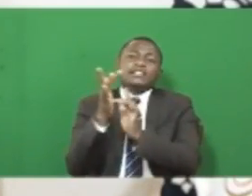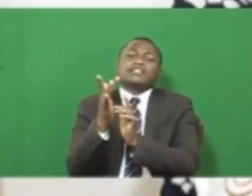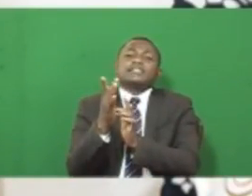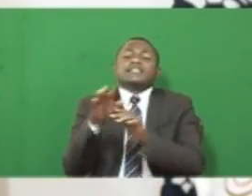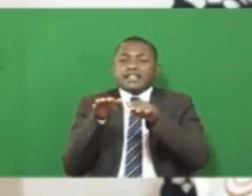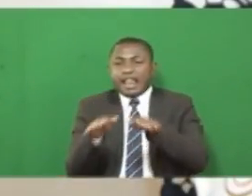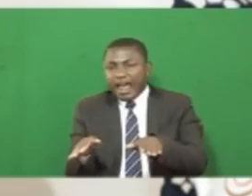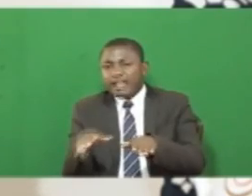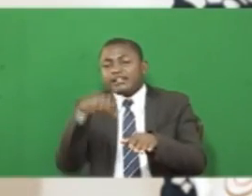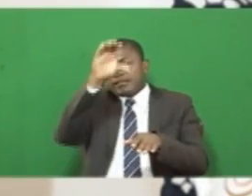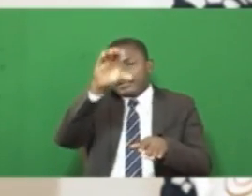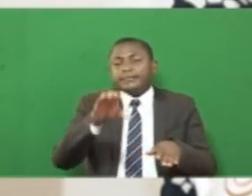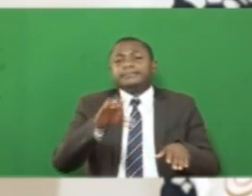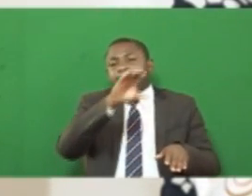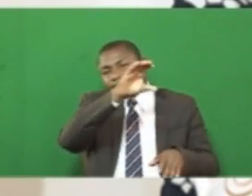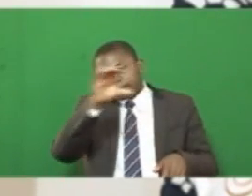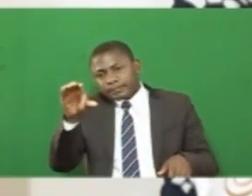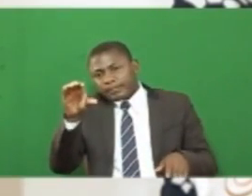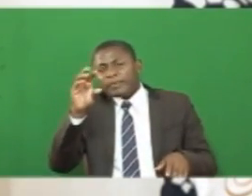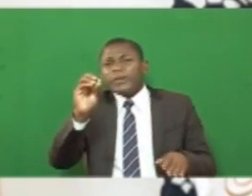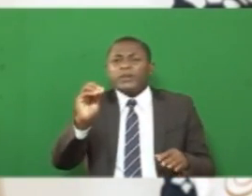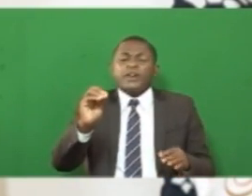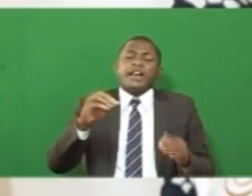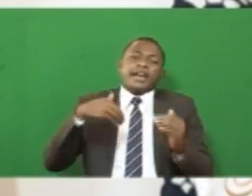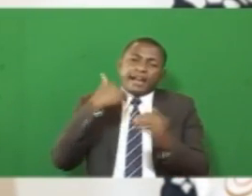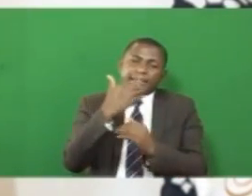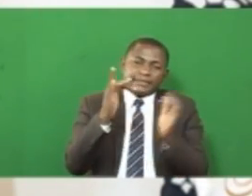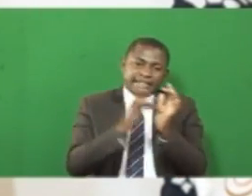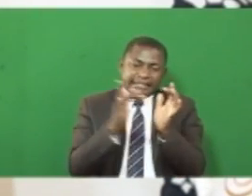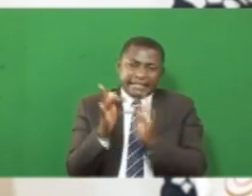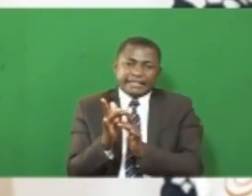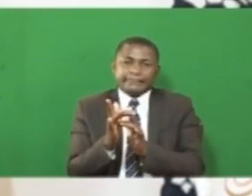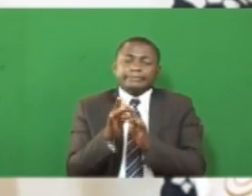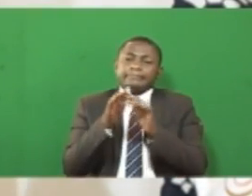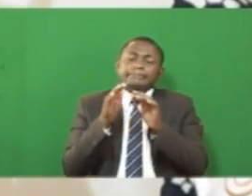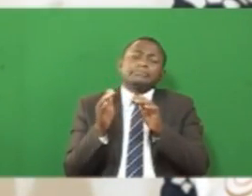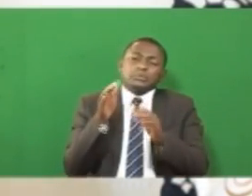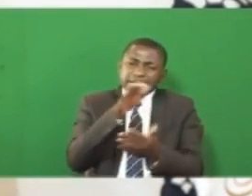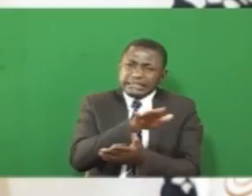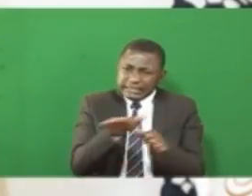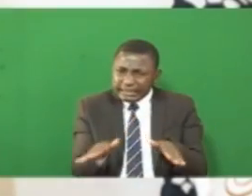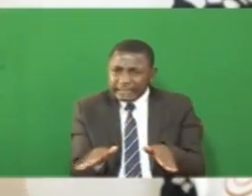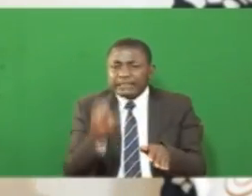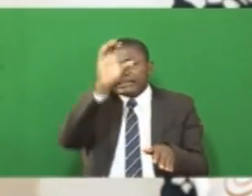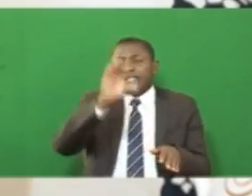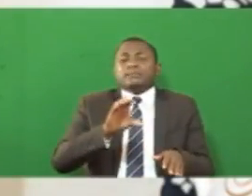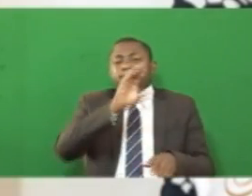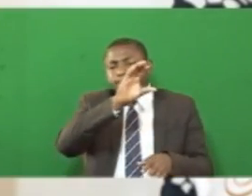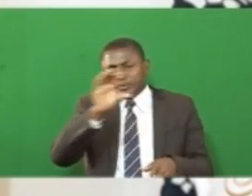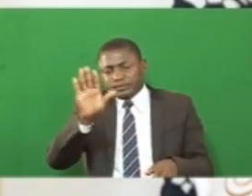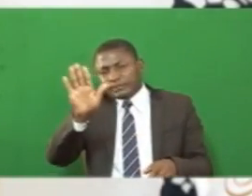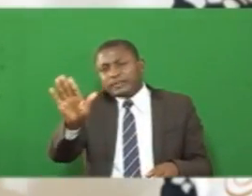Saka Calvary yasvika. Eh. Mutemo uya uya. Eh. Waingoperekedzera. Calvary